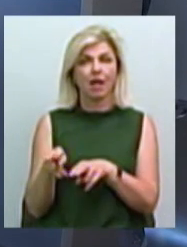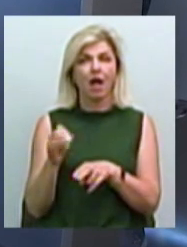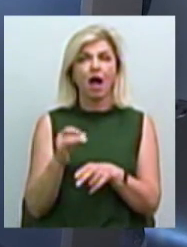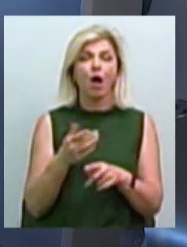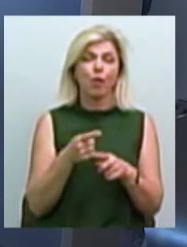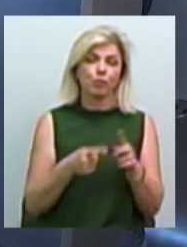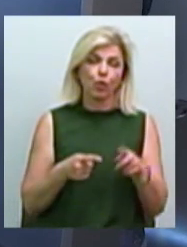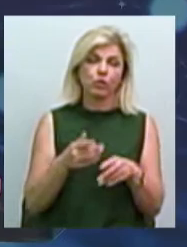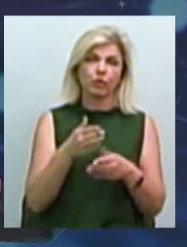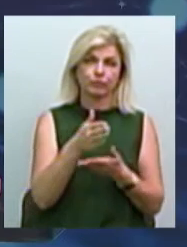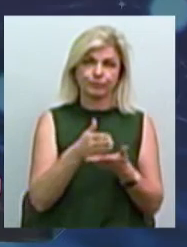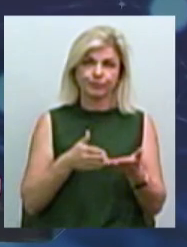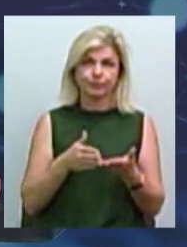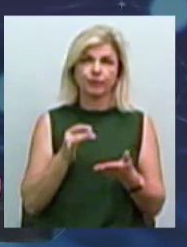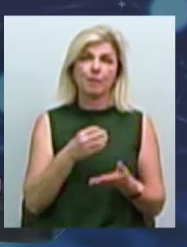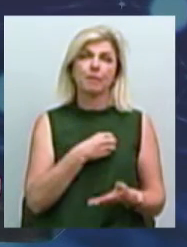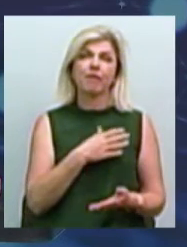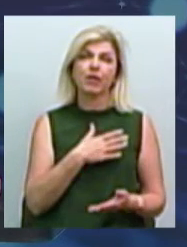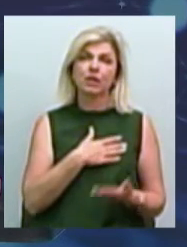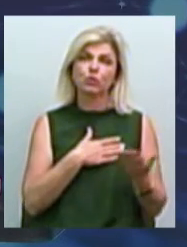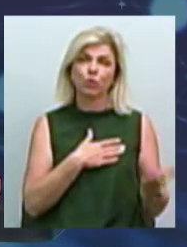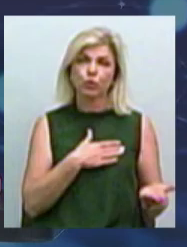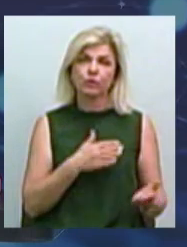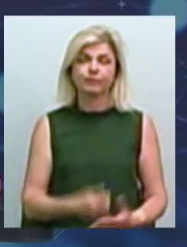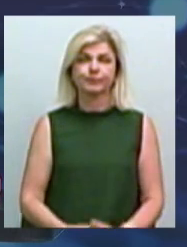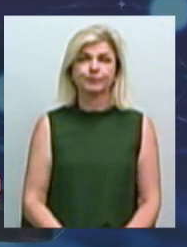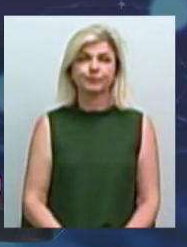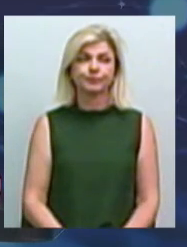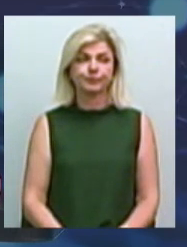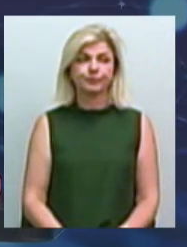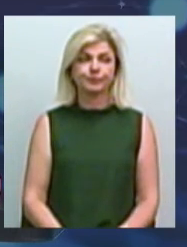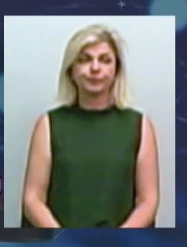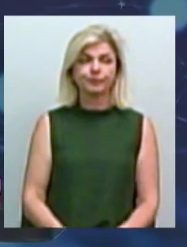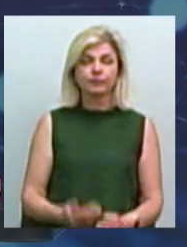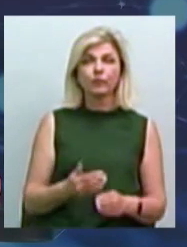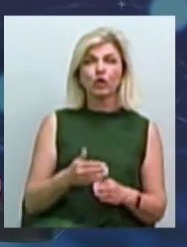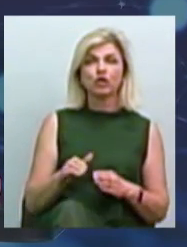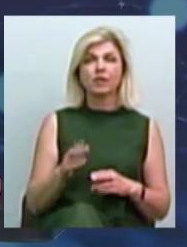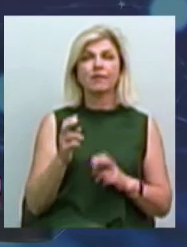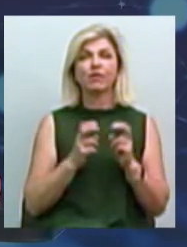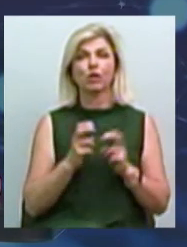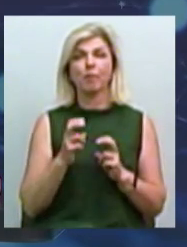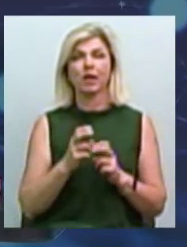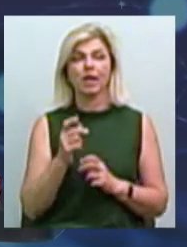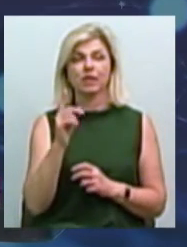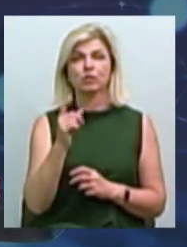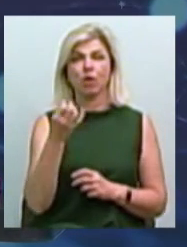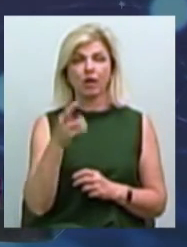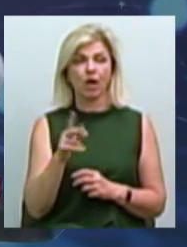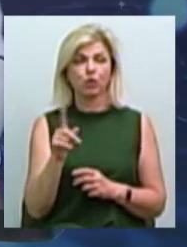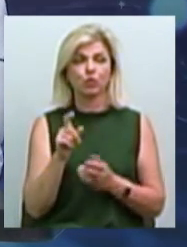відріжуть і приватизують. Частину виробництва «Зарямаш-проект», котра стосується